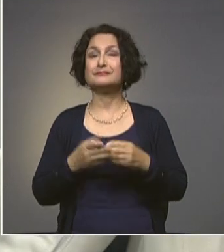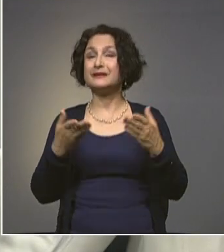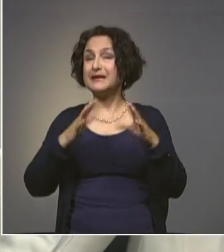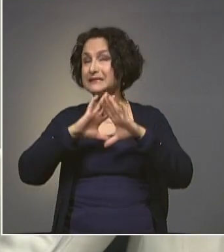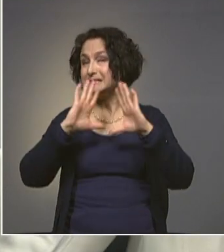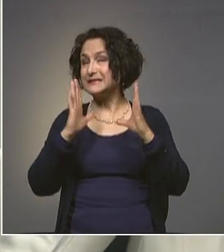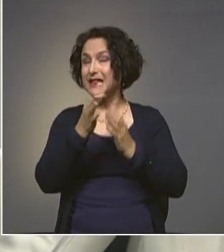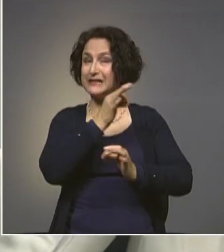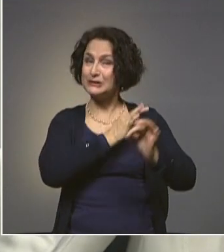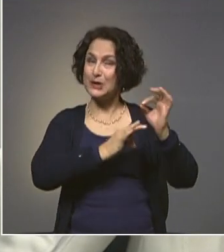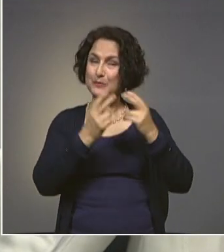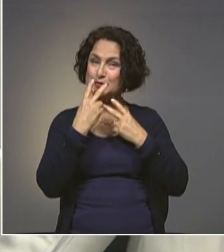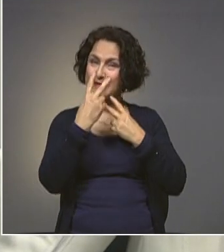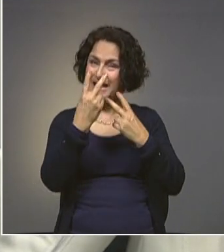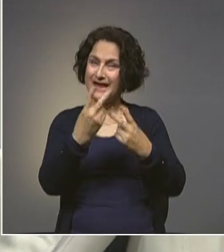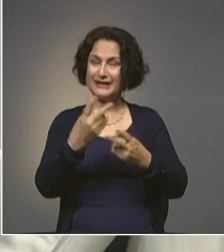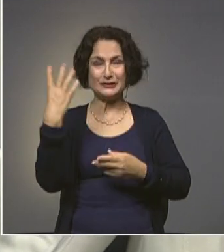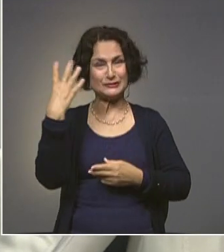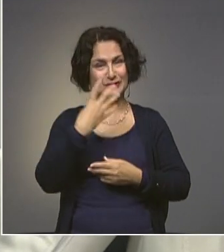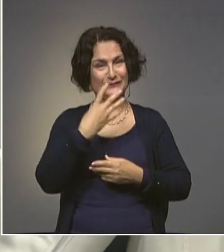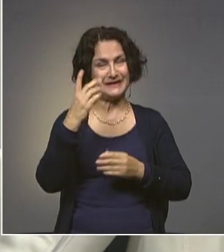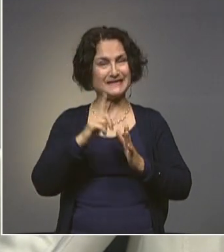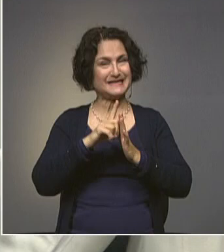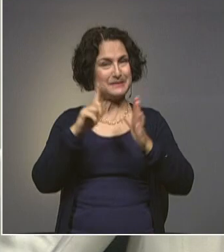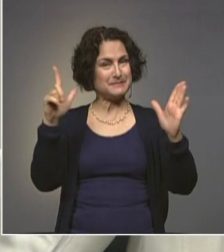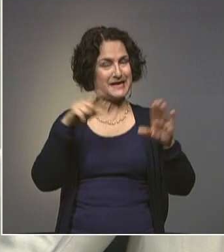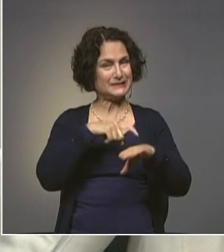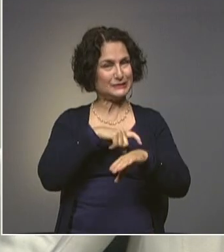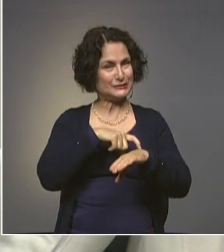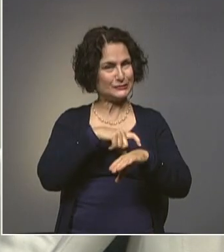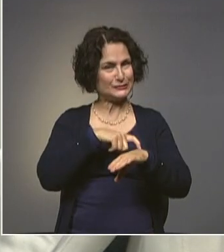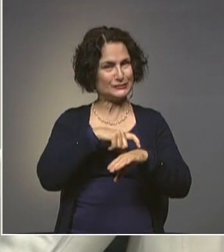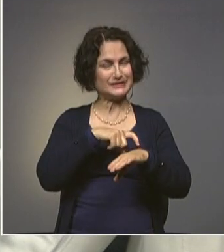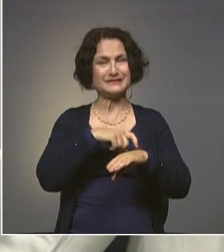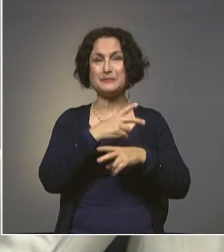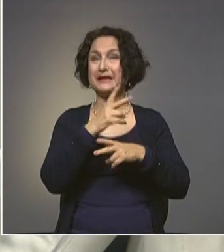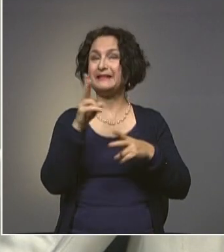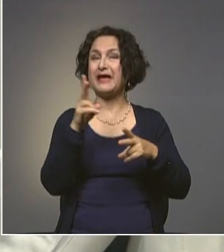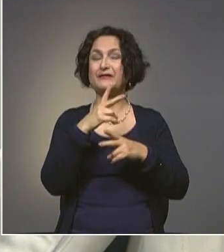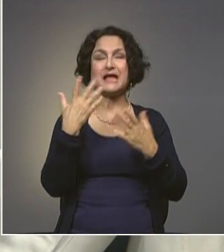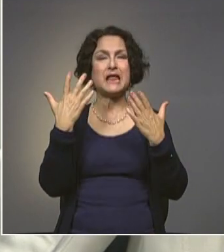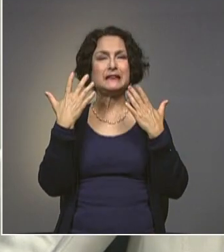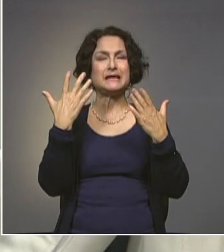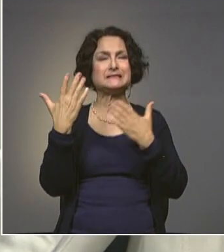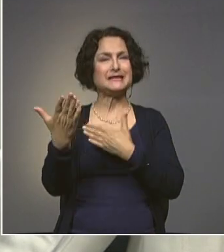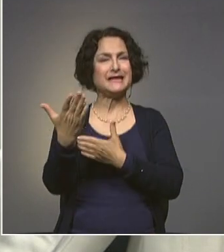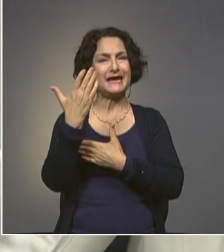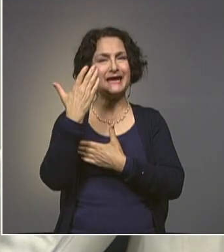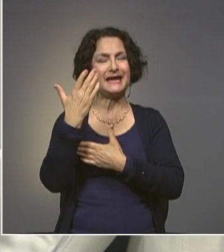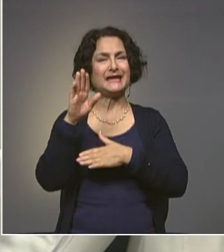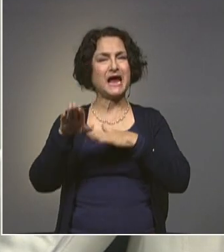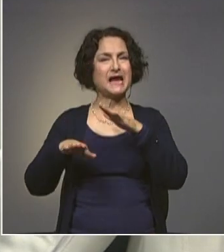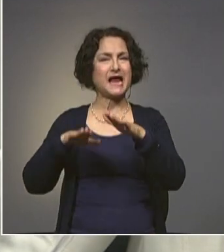Цялата история може да гледате този четвъртък в 17 часа и 50 минути в предаването 10 000 крачки по